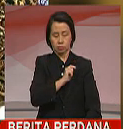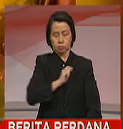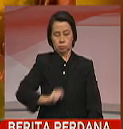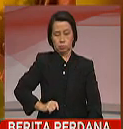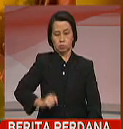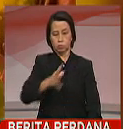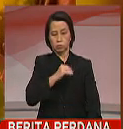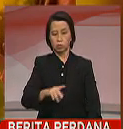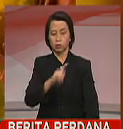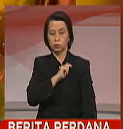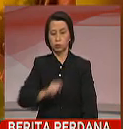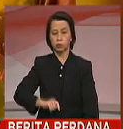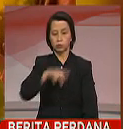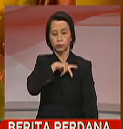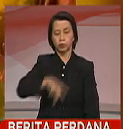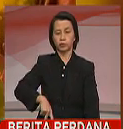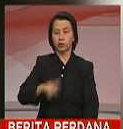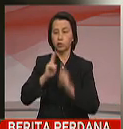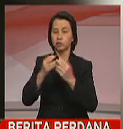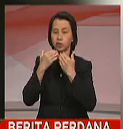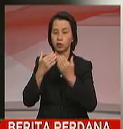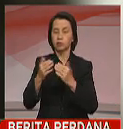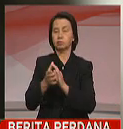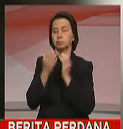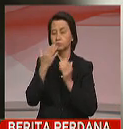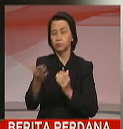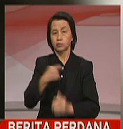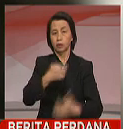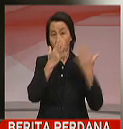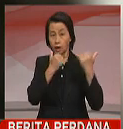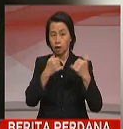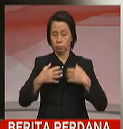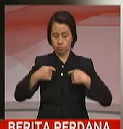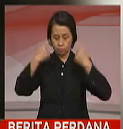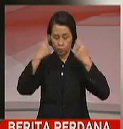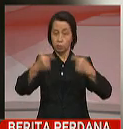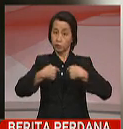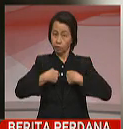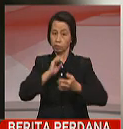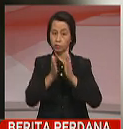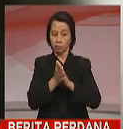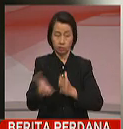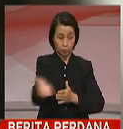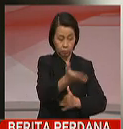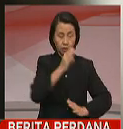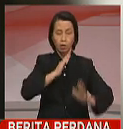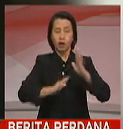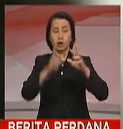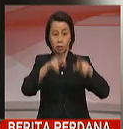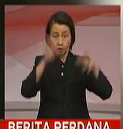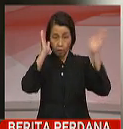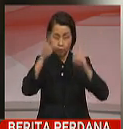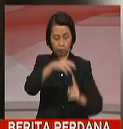Agong dan juga Tuanku Permaisuri Agong. Saya harap pencapaian saya ini akan menjadi sumber inspirasi rakyat